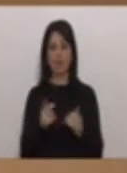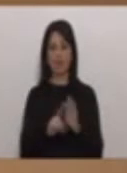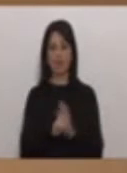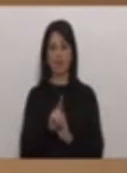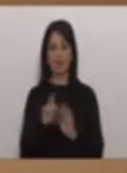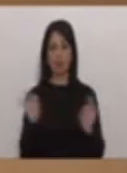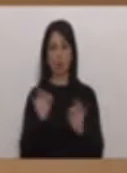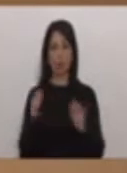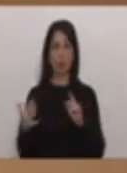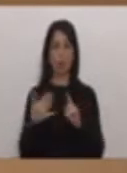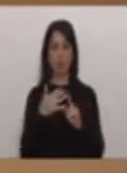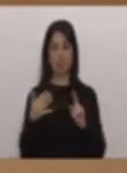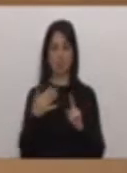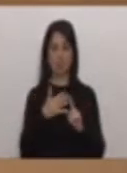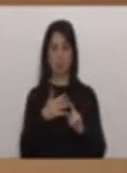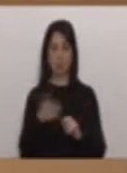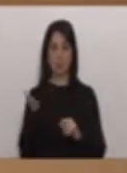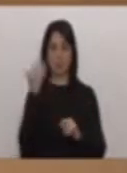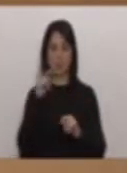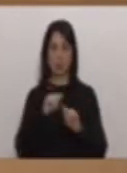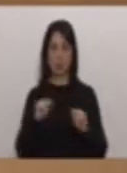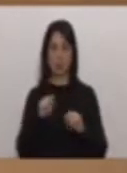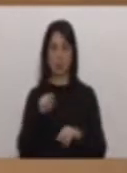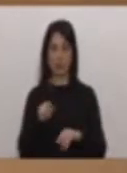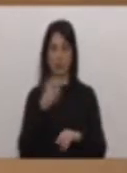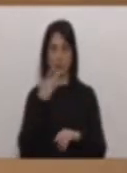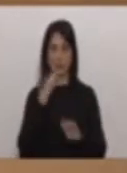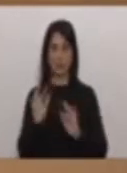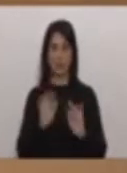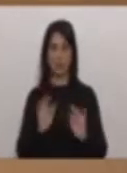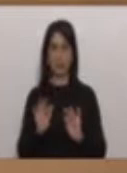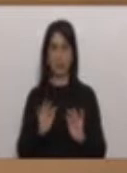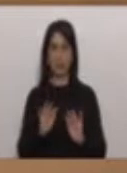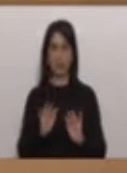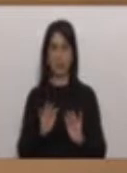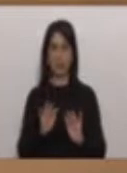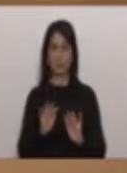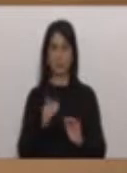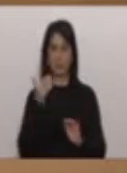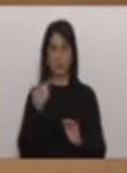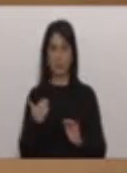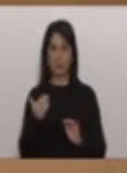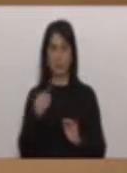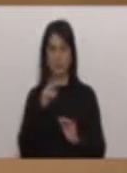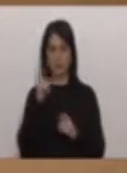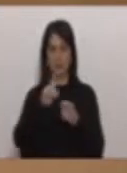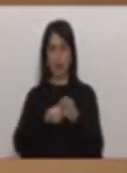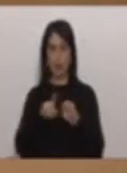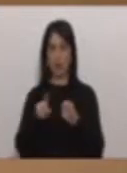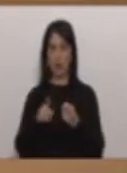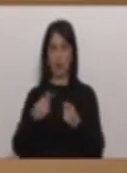ორკესტრირებული შეტევა მაშინდელი ოპოზიციის, ნაციონალური მოძრაობის, მაზდამი დამოკიდებული და